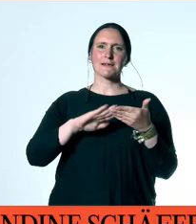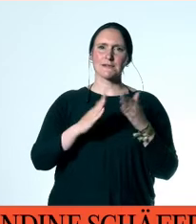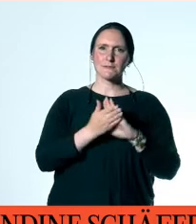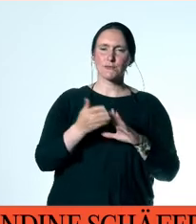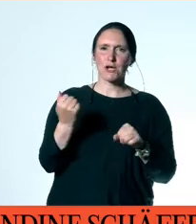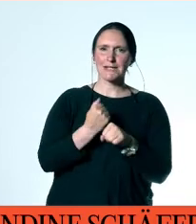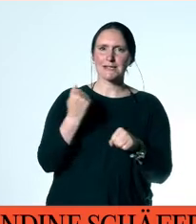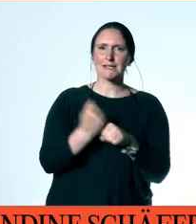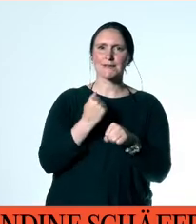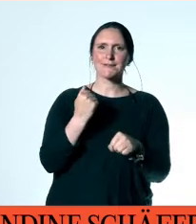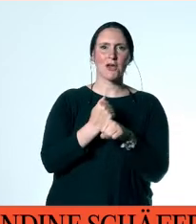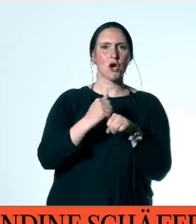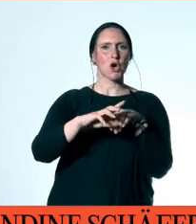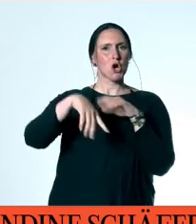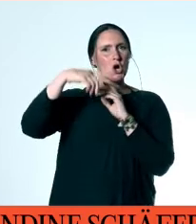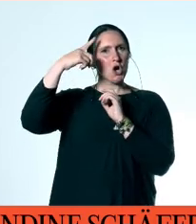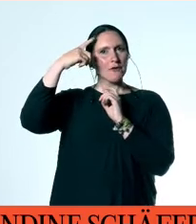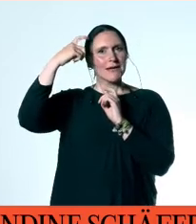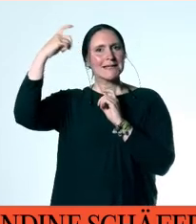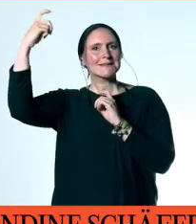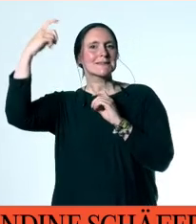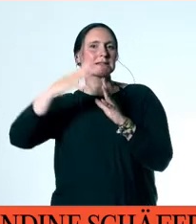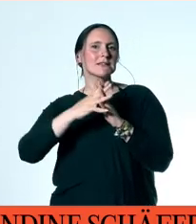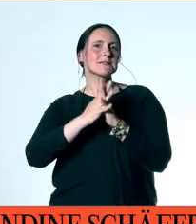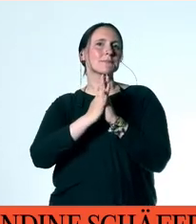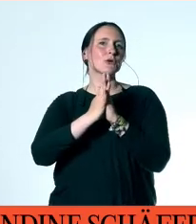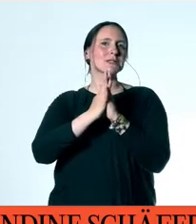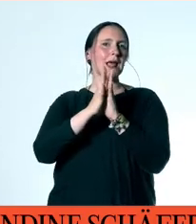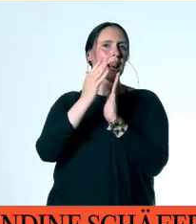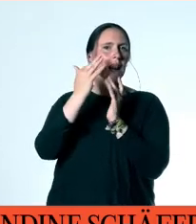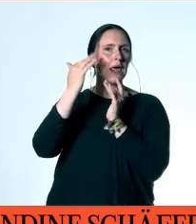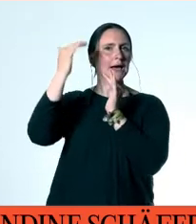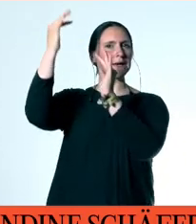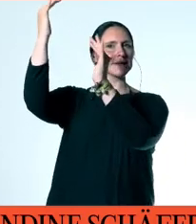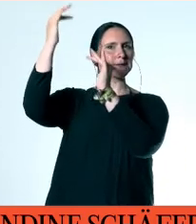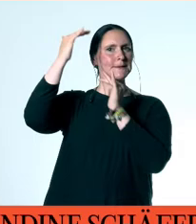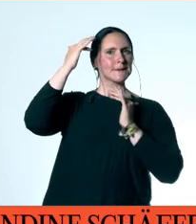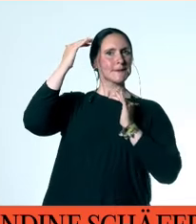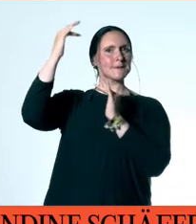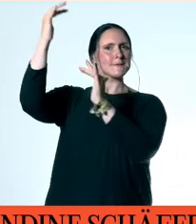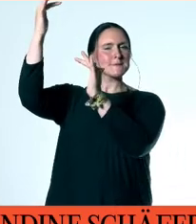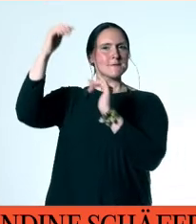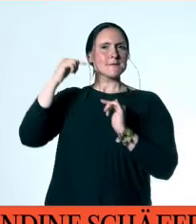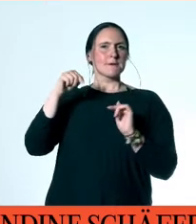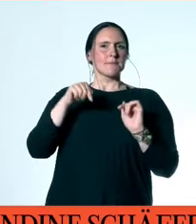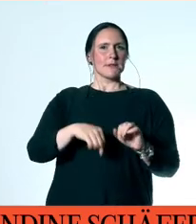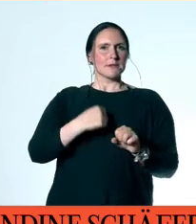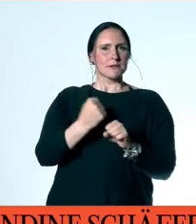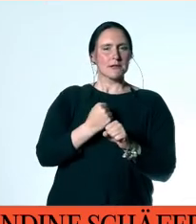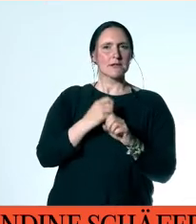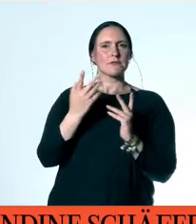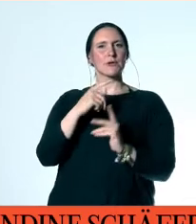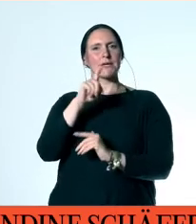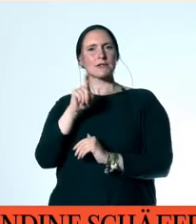storytelling. So the story that we wanted to tell in this work was about, well, the question that we had asked